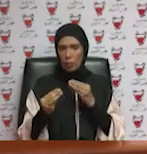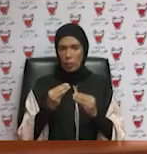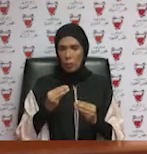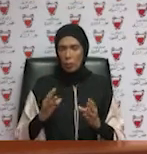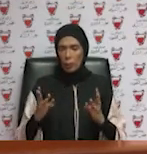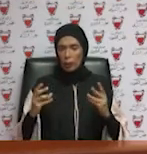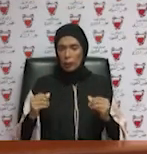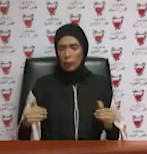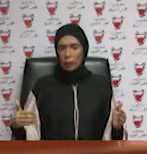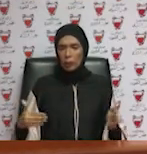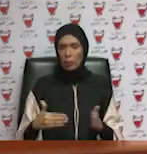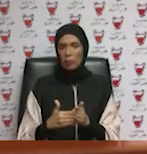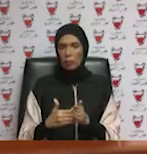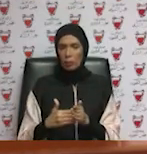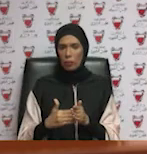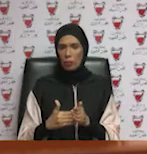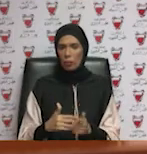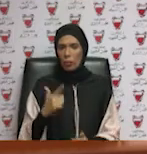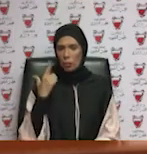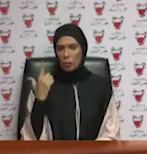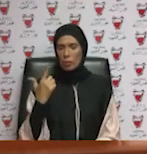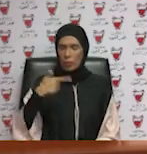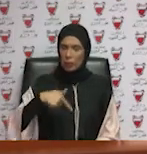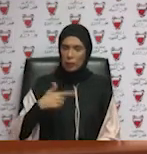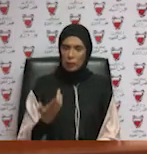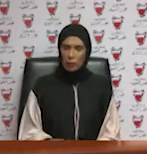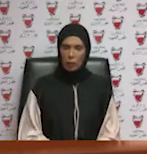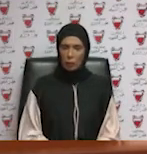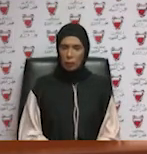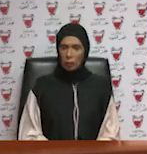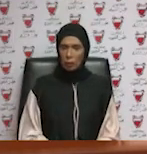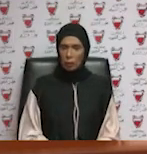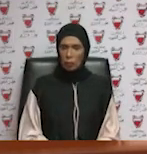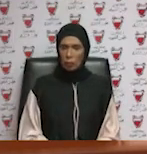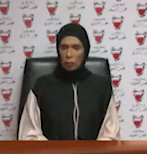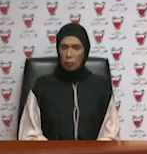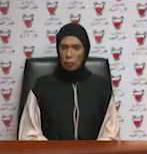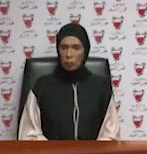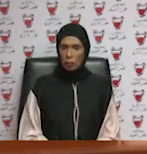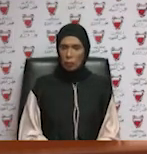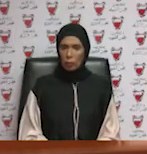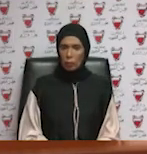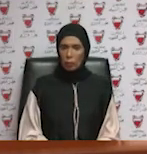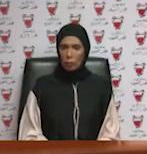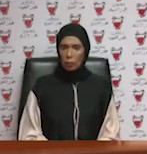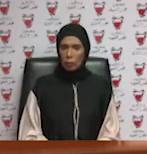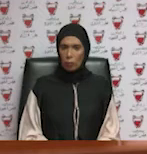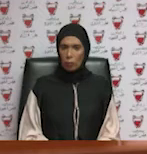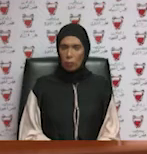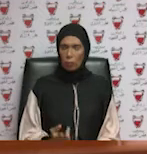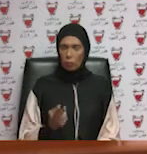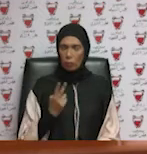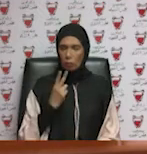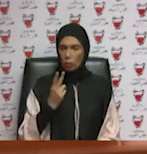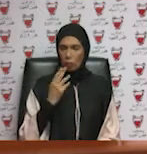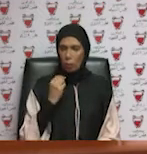الحساب الختامي لعام 2017، يعني أي بمضي أكثر من سنتين على